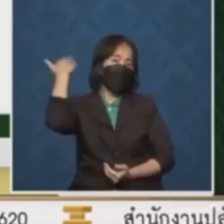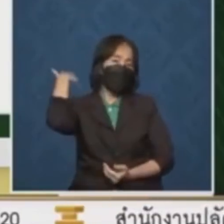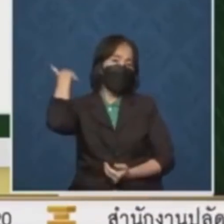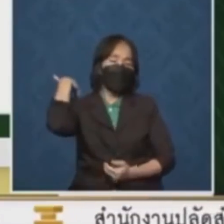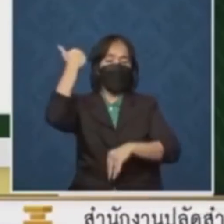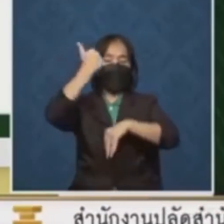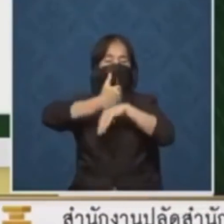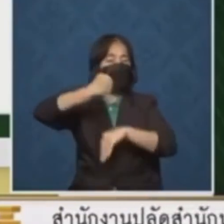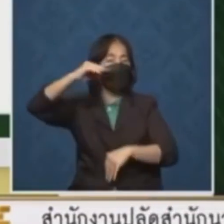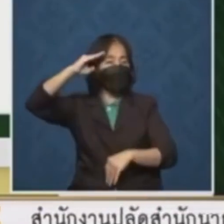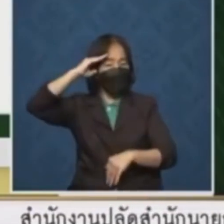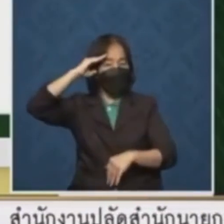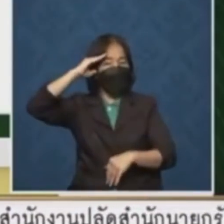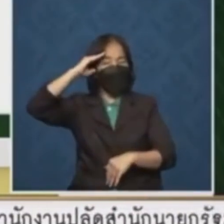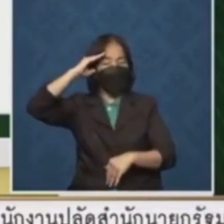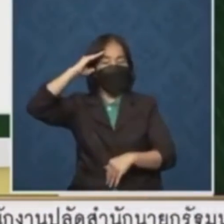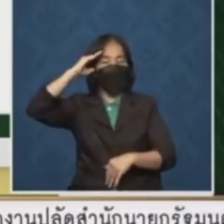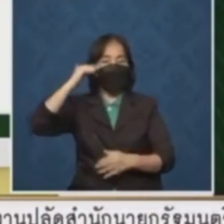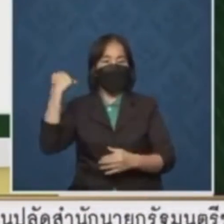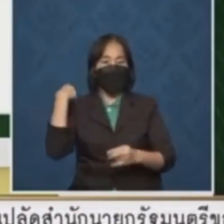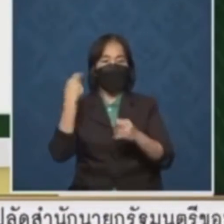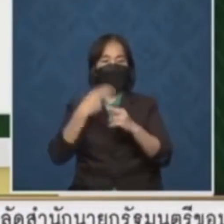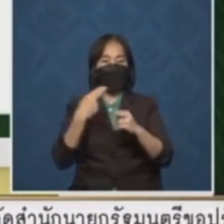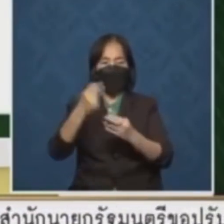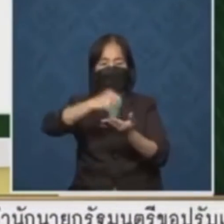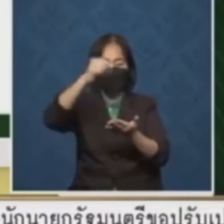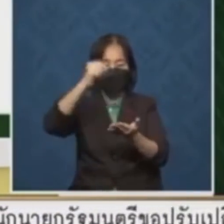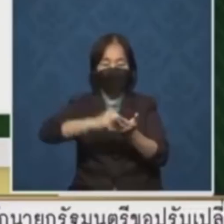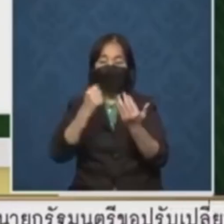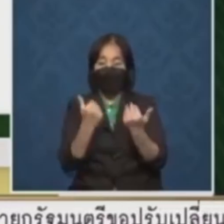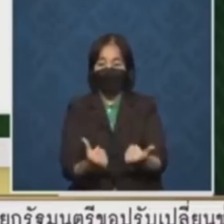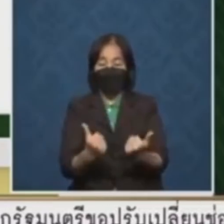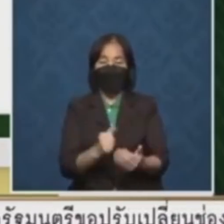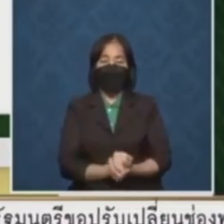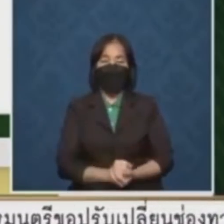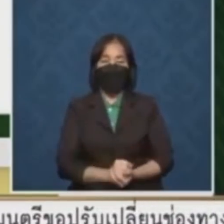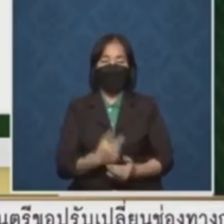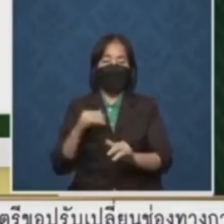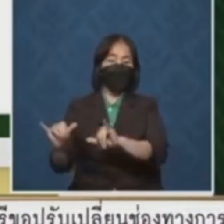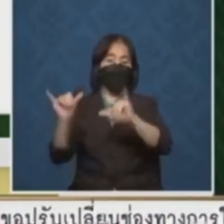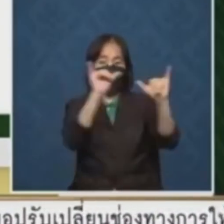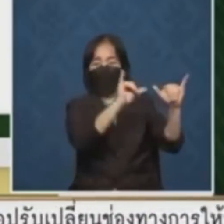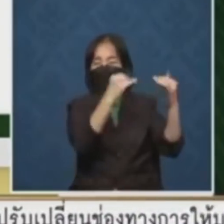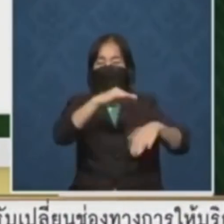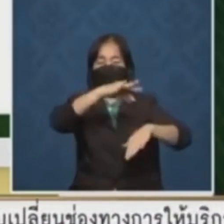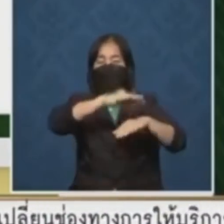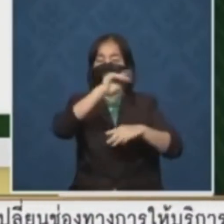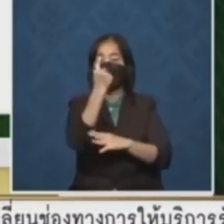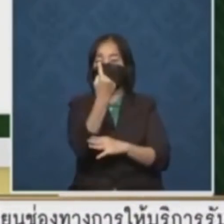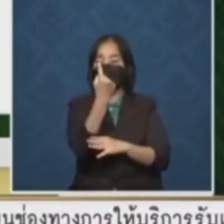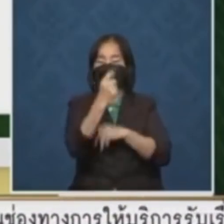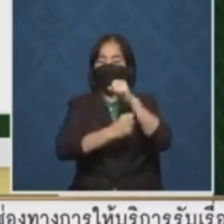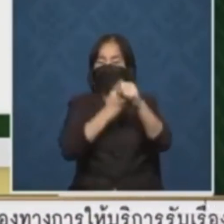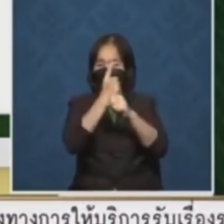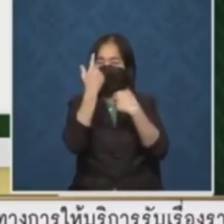การกองทัพภาคที่2นะครับที่มีชื่อที่ลงนามในฉบับนี้ซึ่งท่านนั้นได้ย้ายไปตะลงตำแหน่งใหม่เมื่อ1ปีเสร็จ